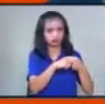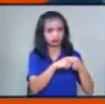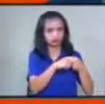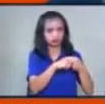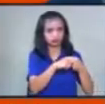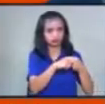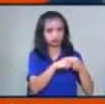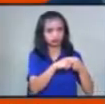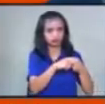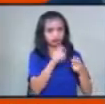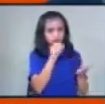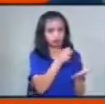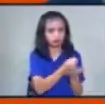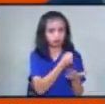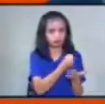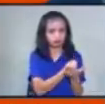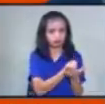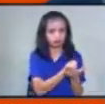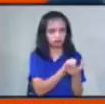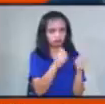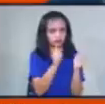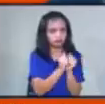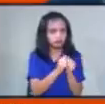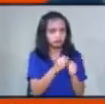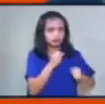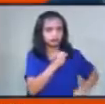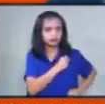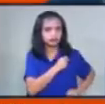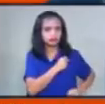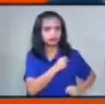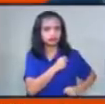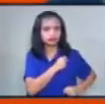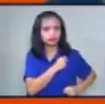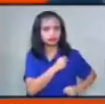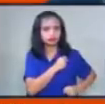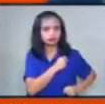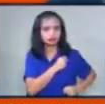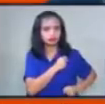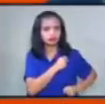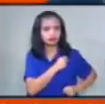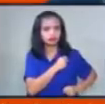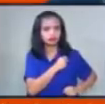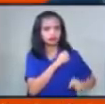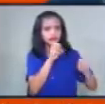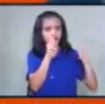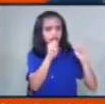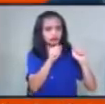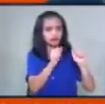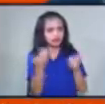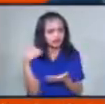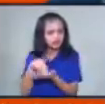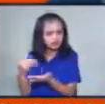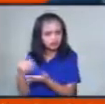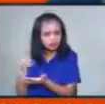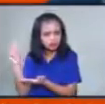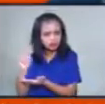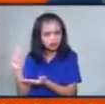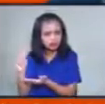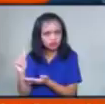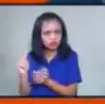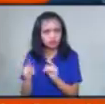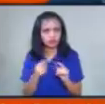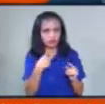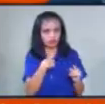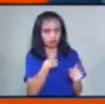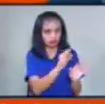Ginasto yung sahod ng mga kasama niyang gwardya sa Badok. Ano po? Inayos